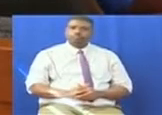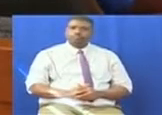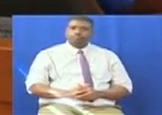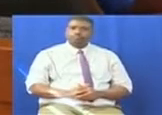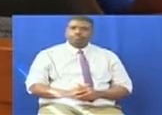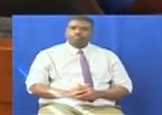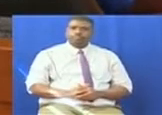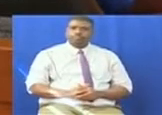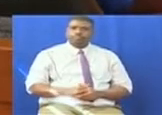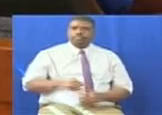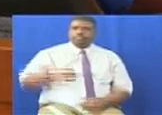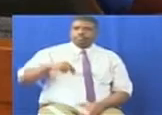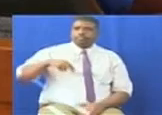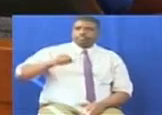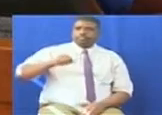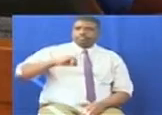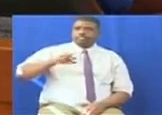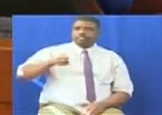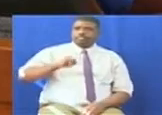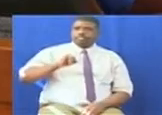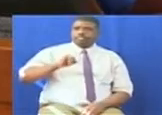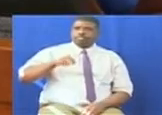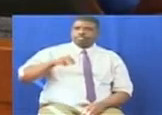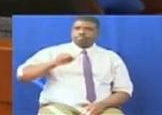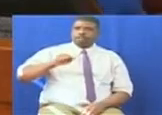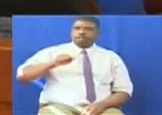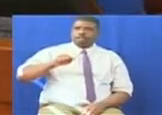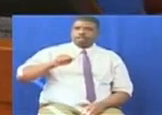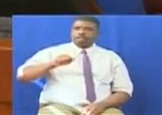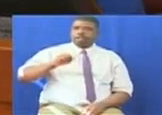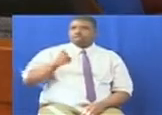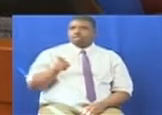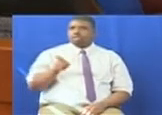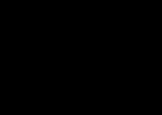Mheshimiwa Najma Giga. Tafuatiwa na Mheshimiwa Peter Serukamba.